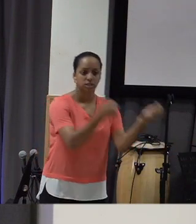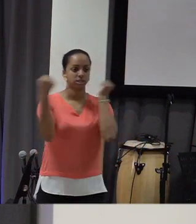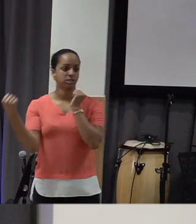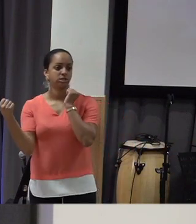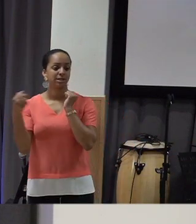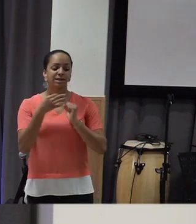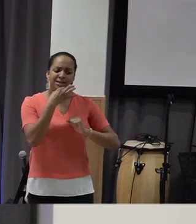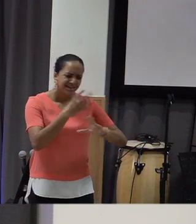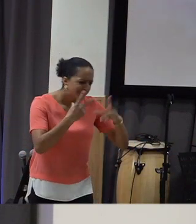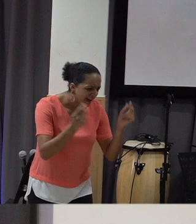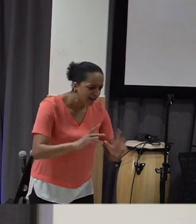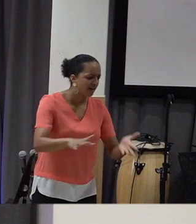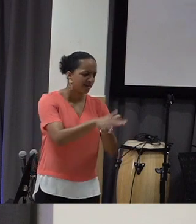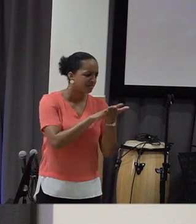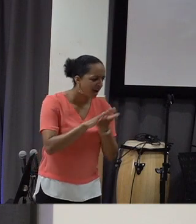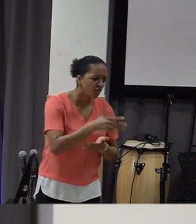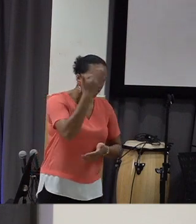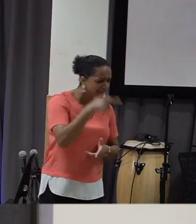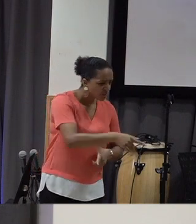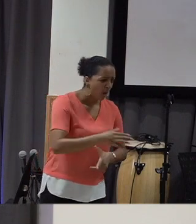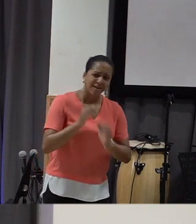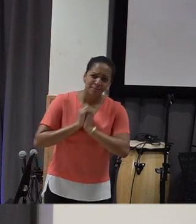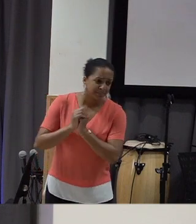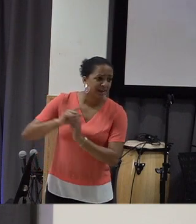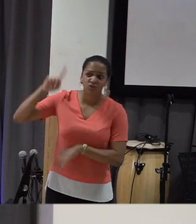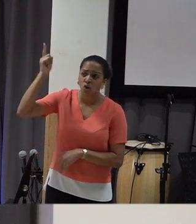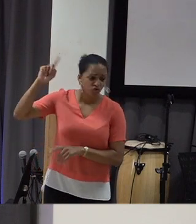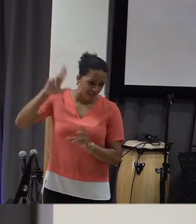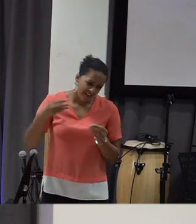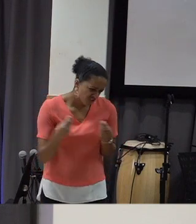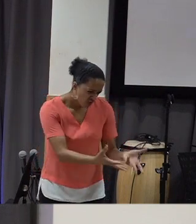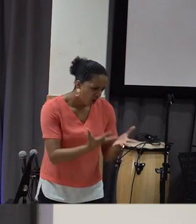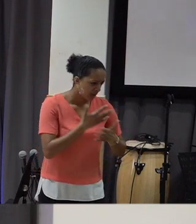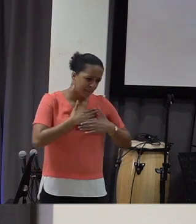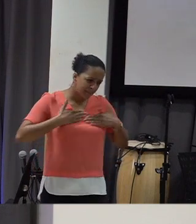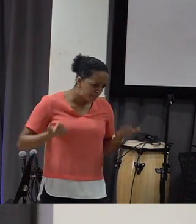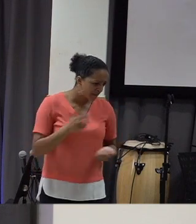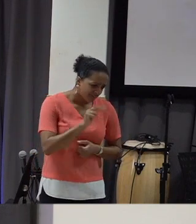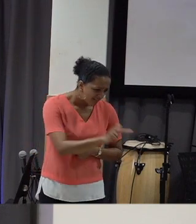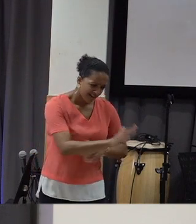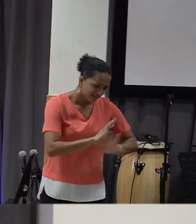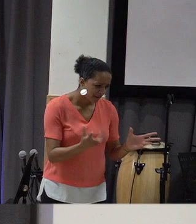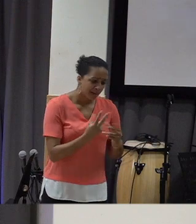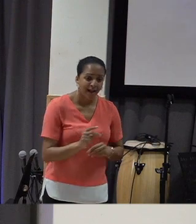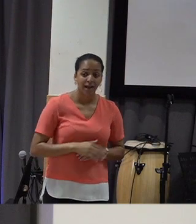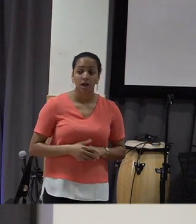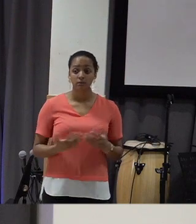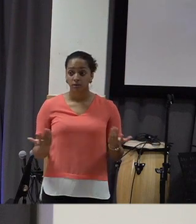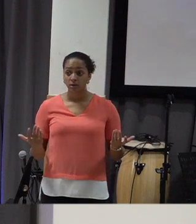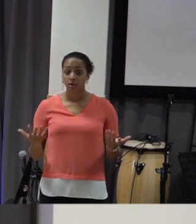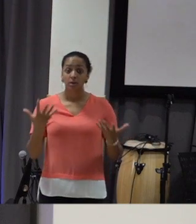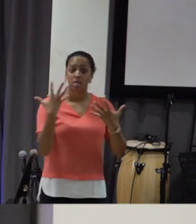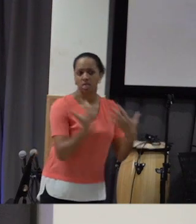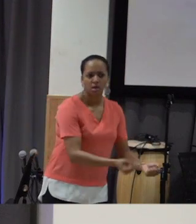demandes pardon, si tu te repens, Dieu te réhabilitera. Et j'ai vu des personnes se faire réhabiliter par Dieu et c'est merveilleux. Frère, ma sœur, la chute